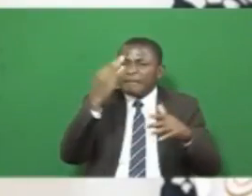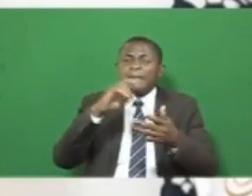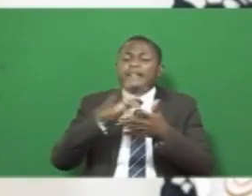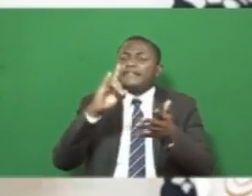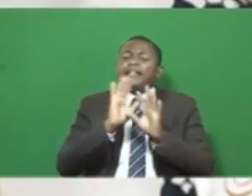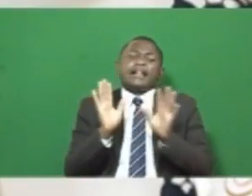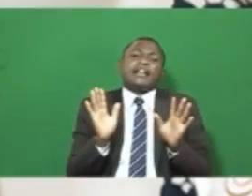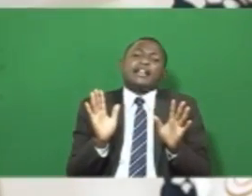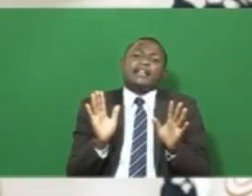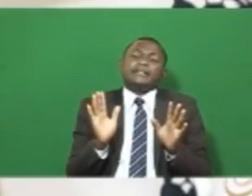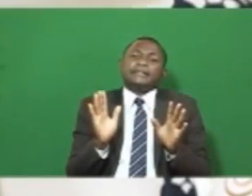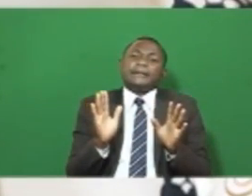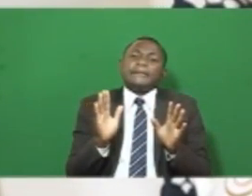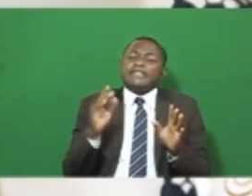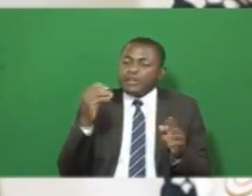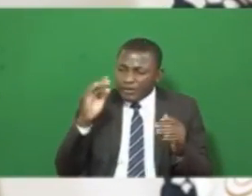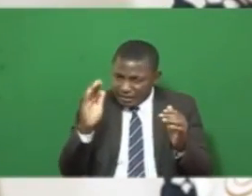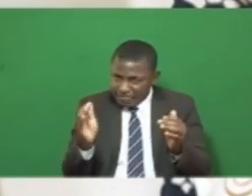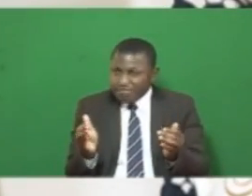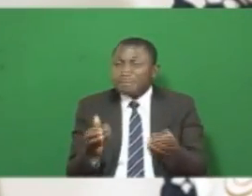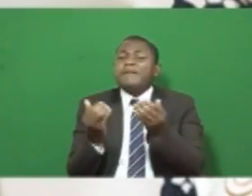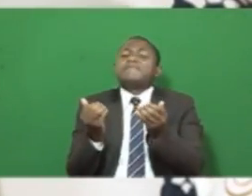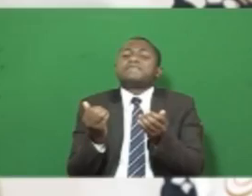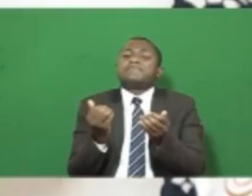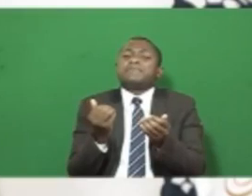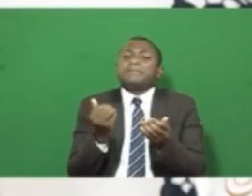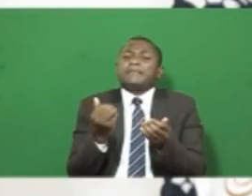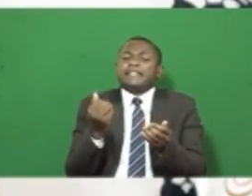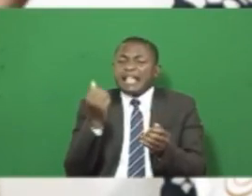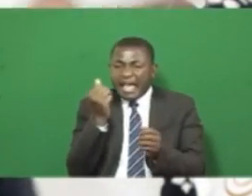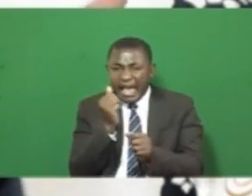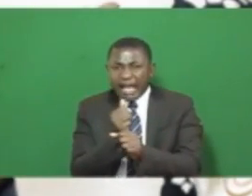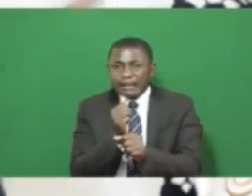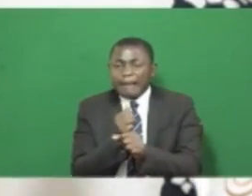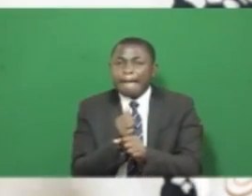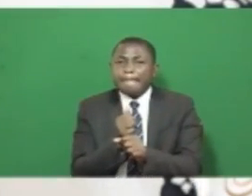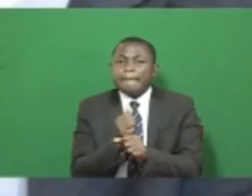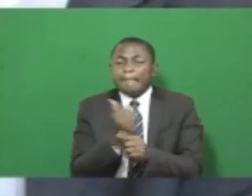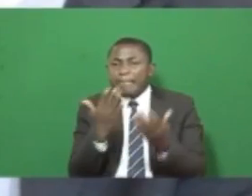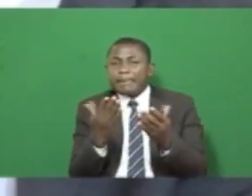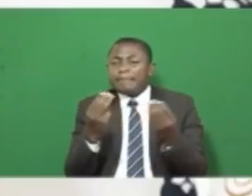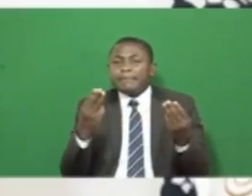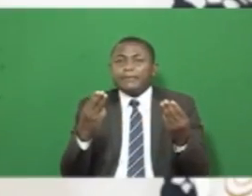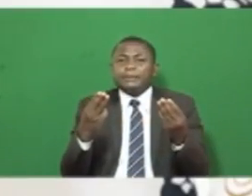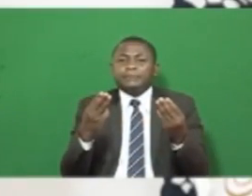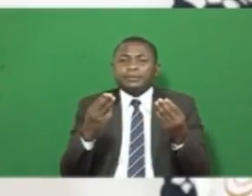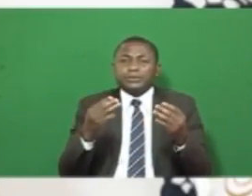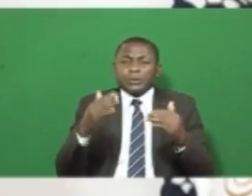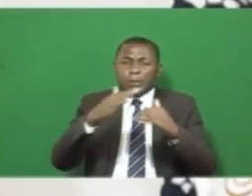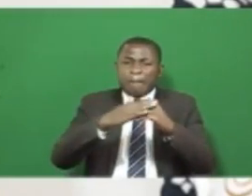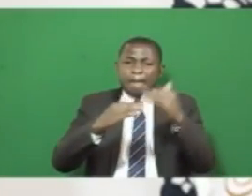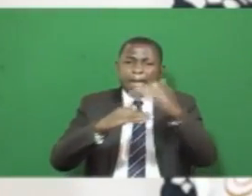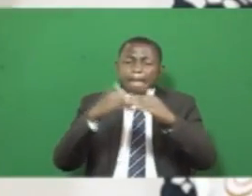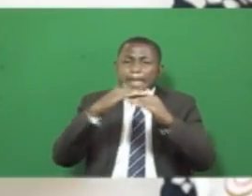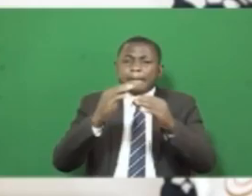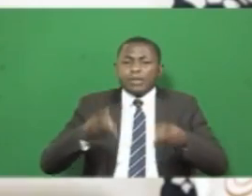mutemo toti iwewe paimbone pamwe panga paine. Like zvinomboita vanhu vachigadzira road. Unomboona pakanzi